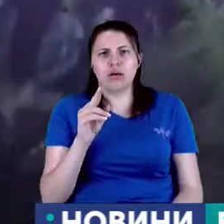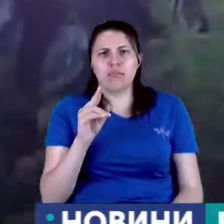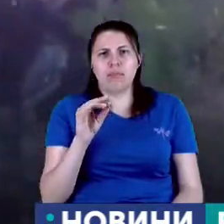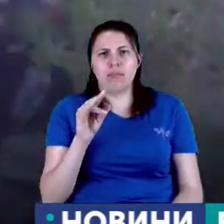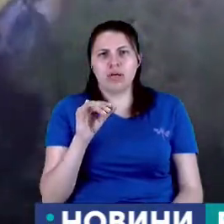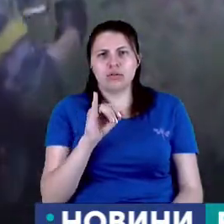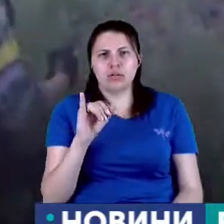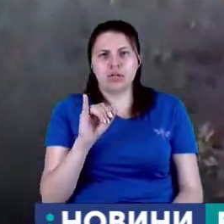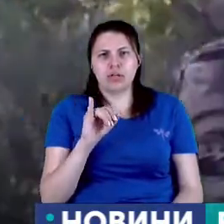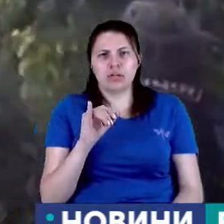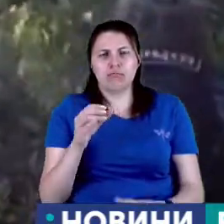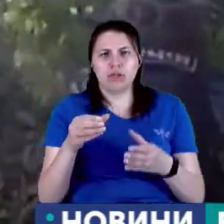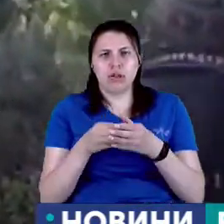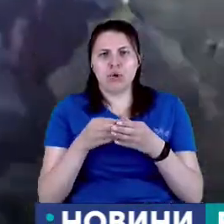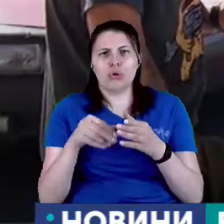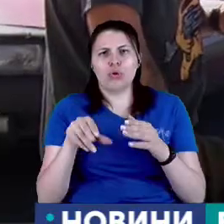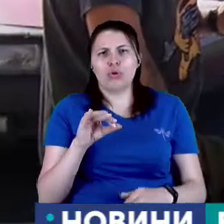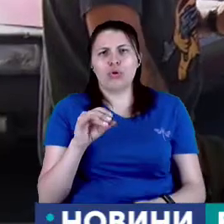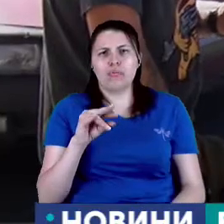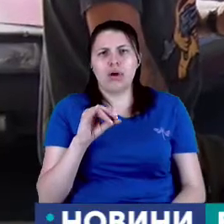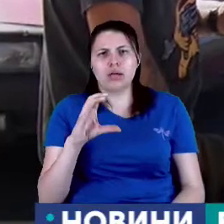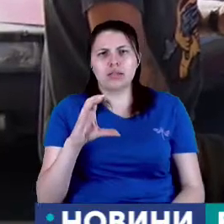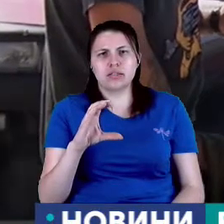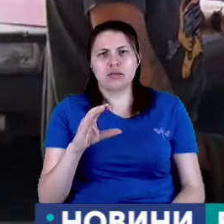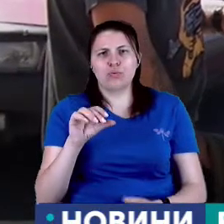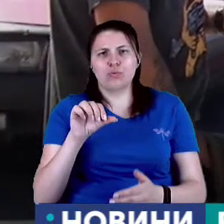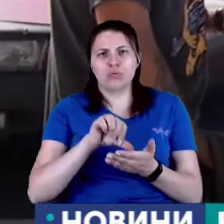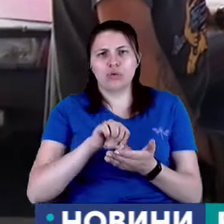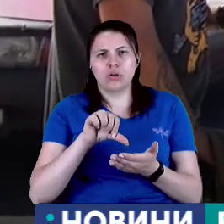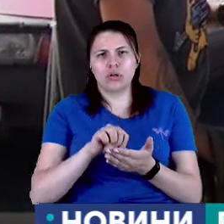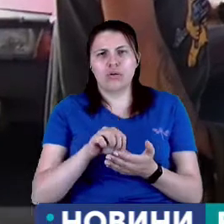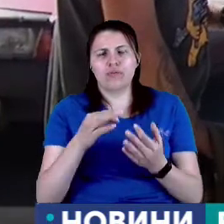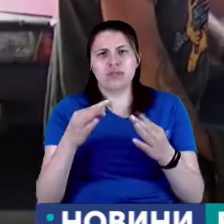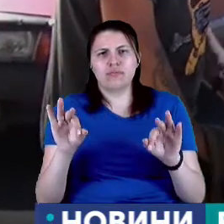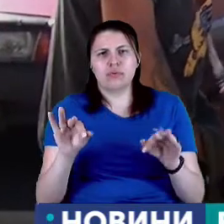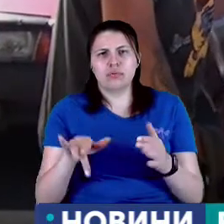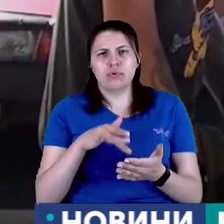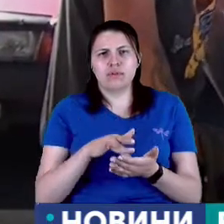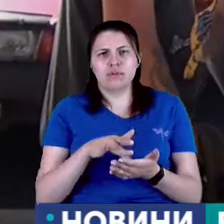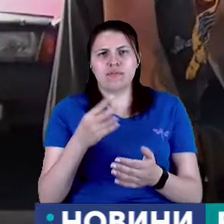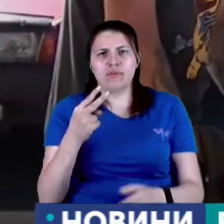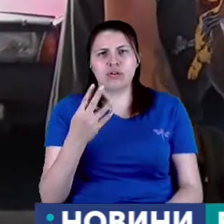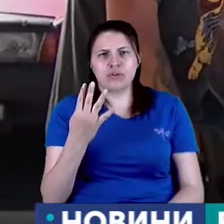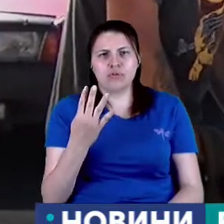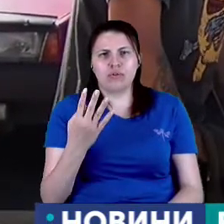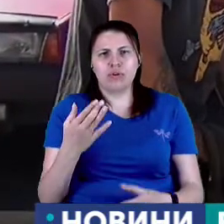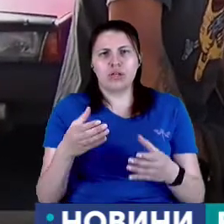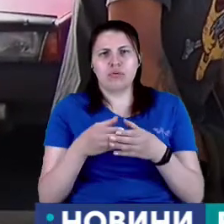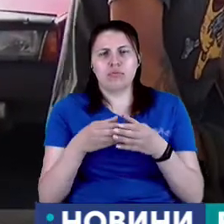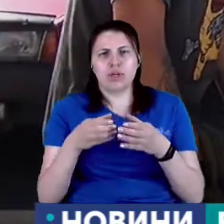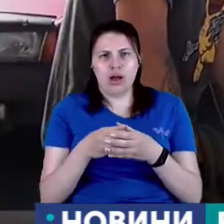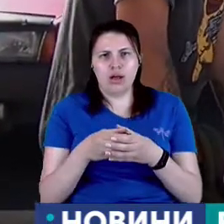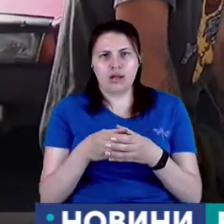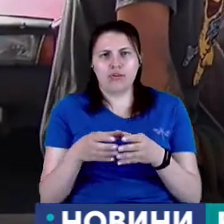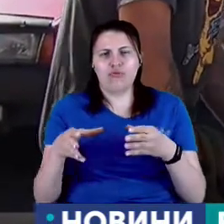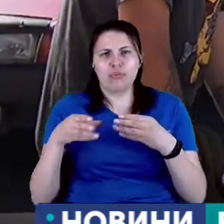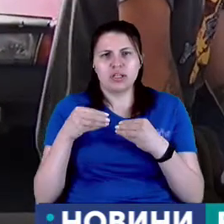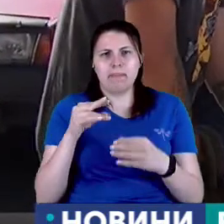брав участь у визволенні міста. Ми скооперувалися швидко з 24-ї бригади, вона нам виділила свої сили. І ми були піхотою,